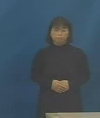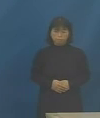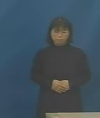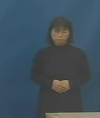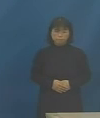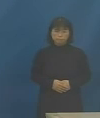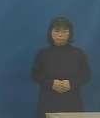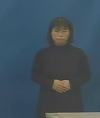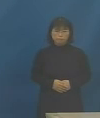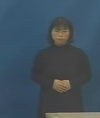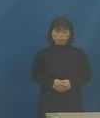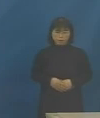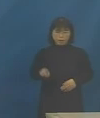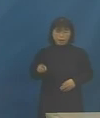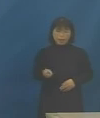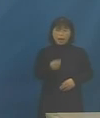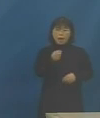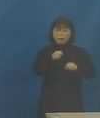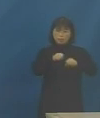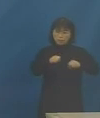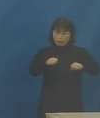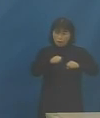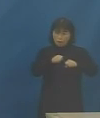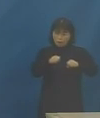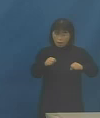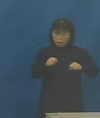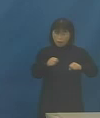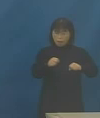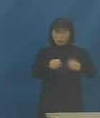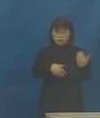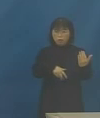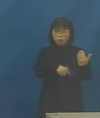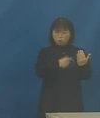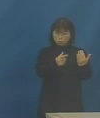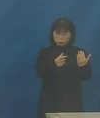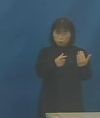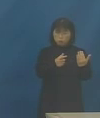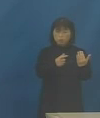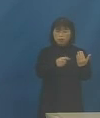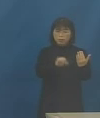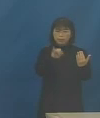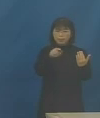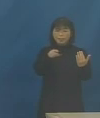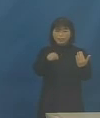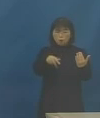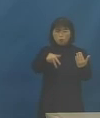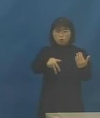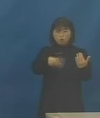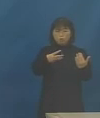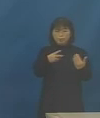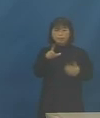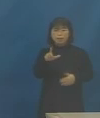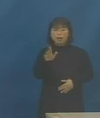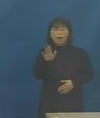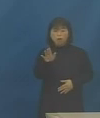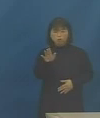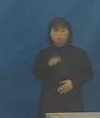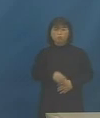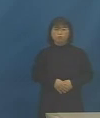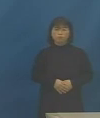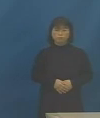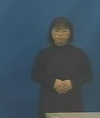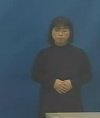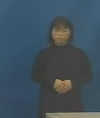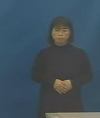の方に行為素数3でこれここに書いてないですけれどもこのほかの中に磯すみれがありましてこの磯墨で